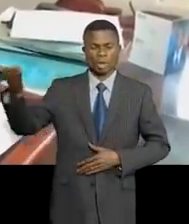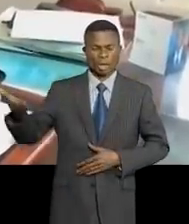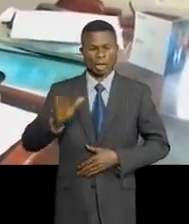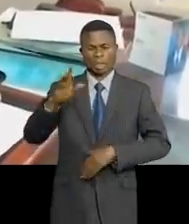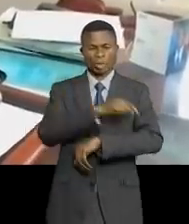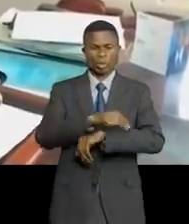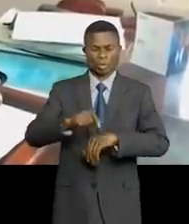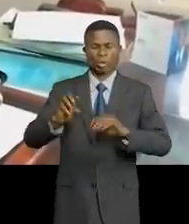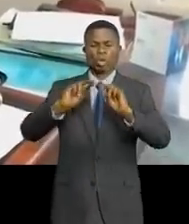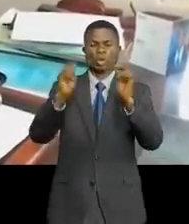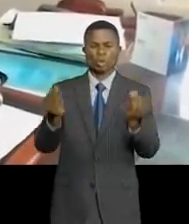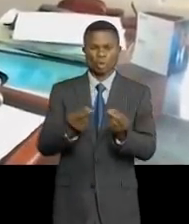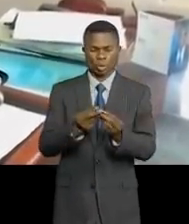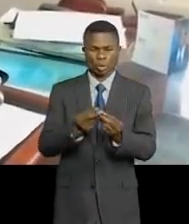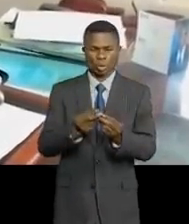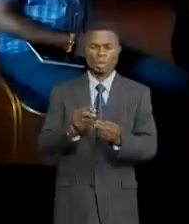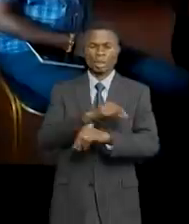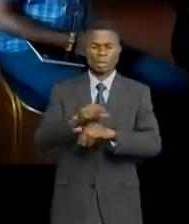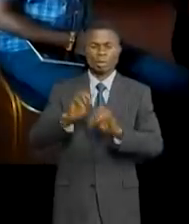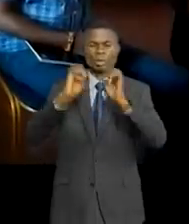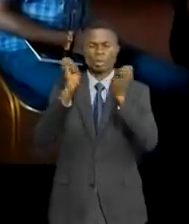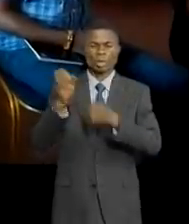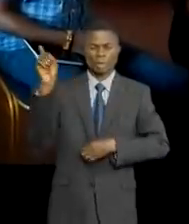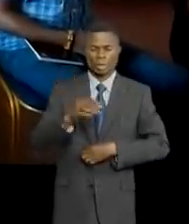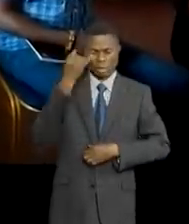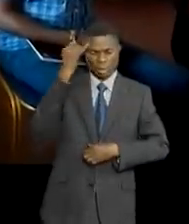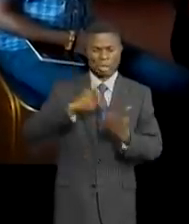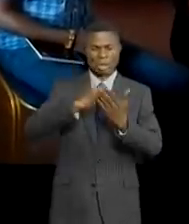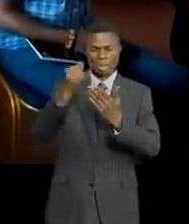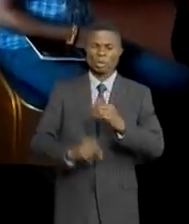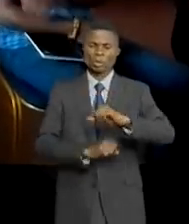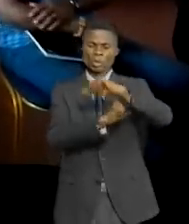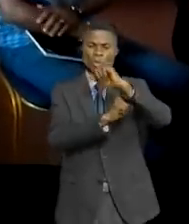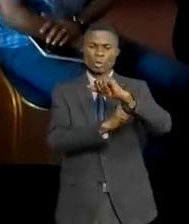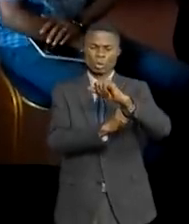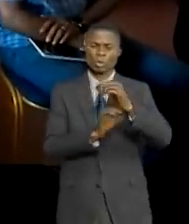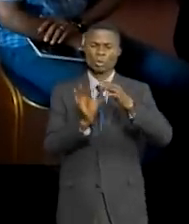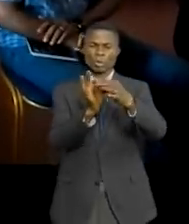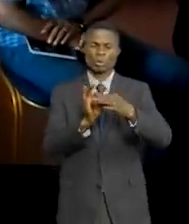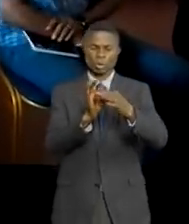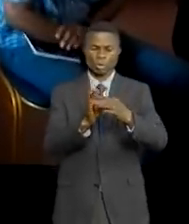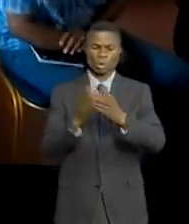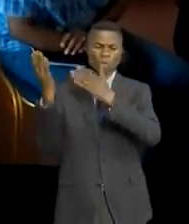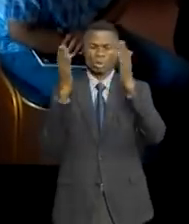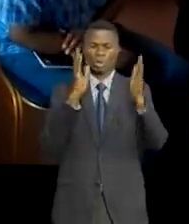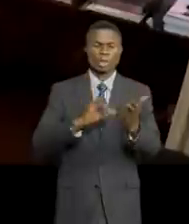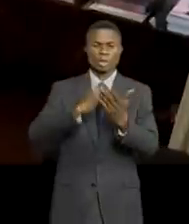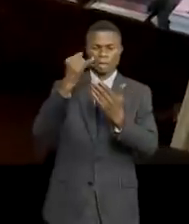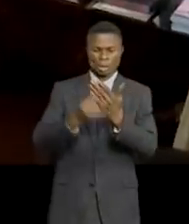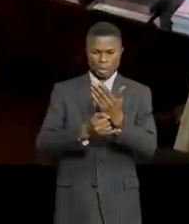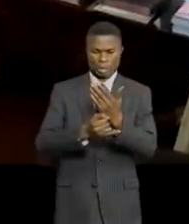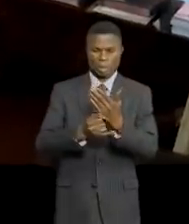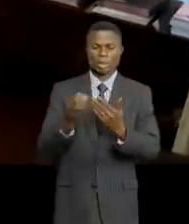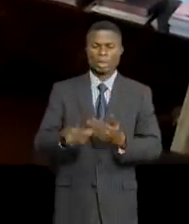audience la délégation du bureau CERF Burkina, venue dans le cadre du projet d'appui à la connectivité et au transport, projet qui va financer